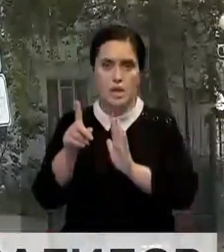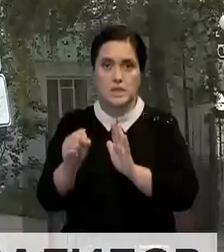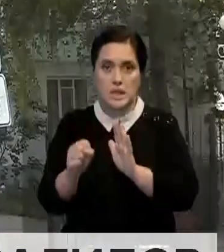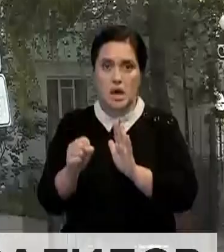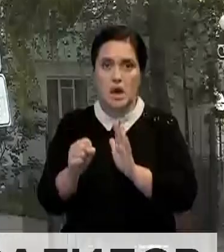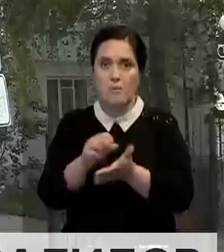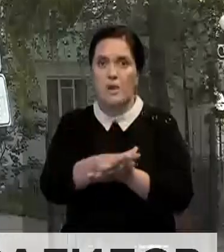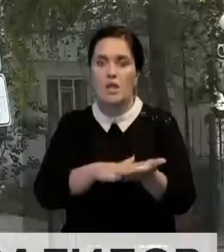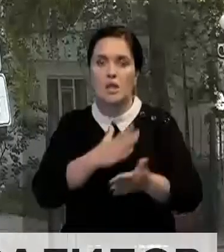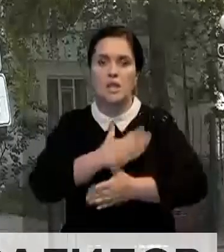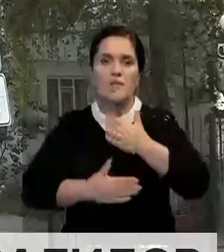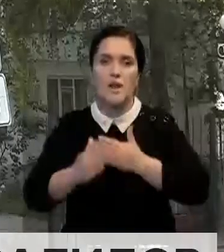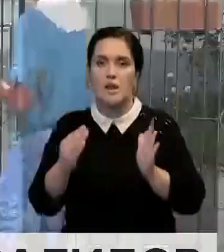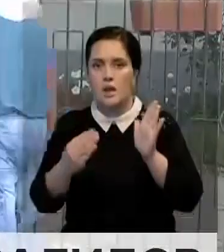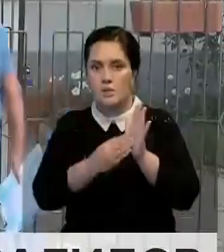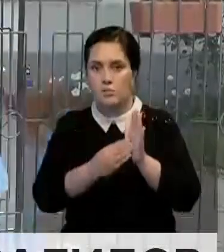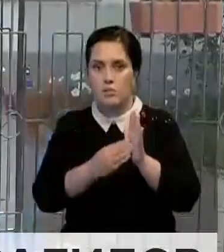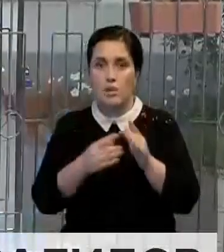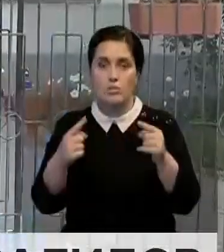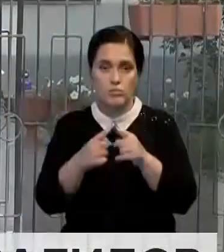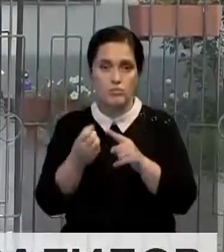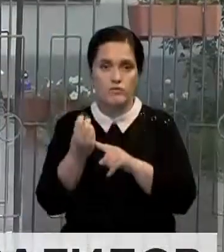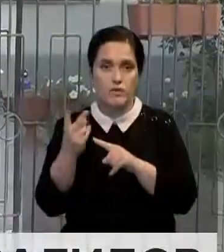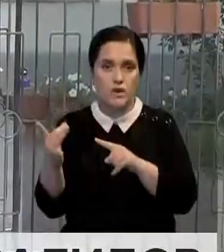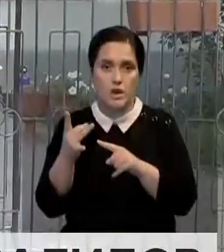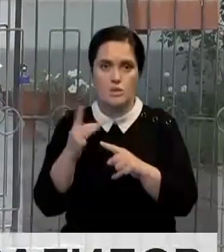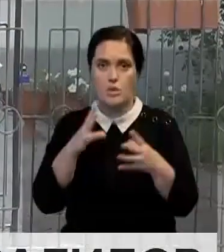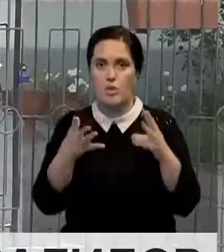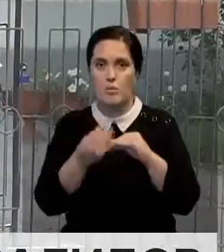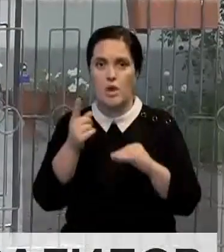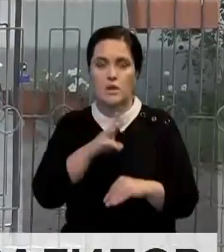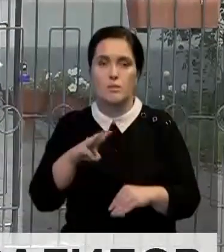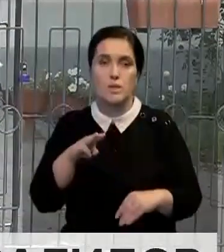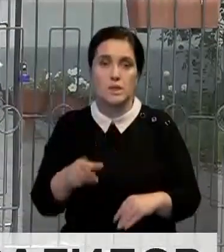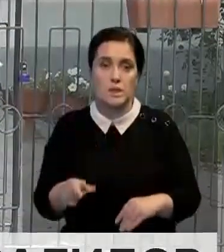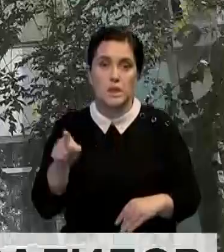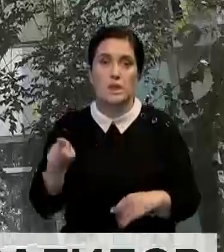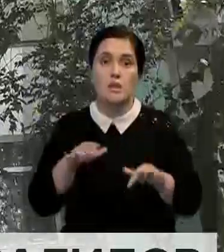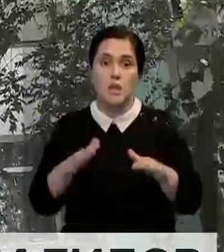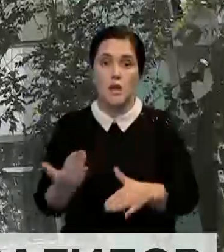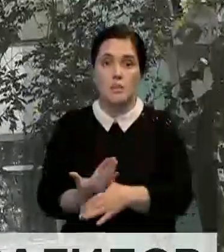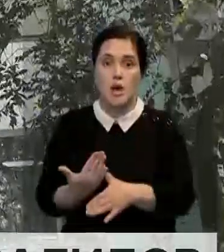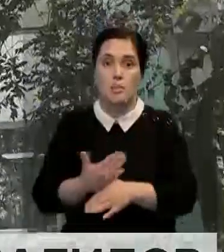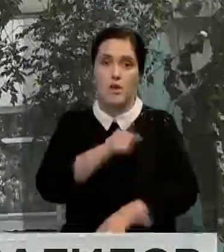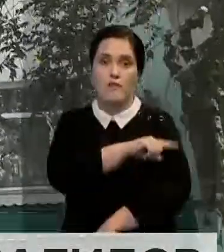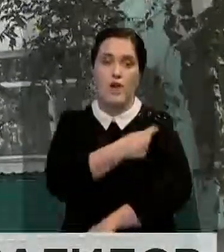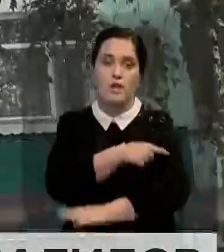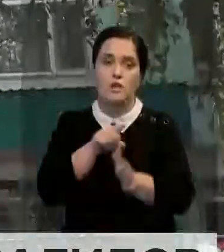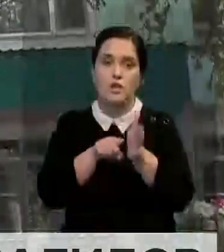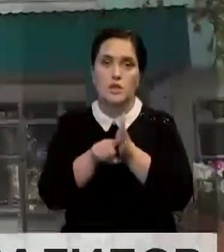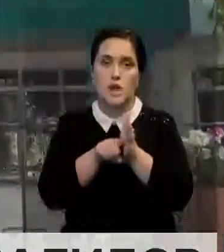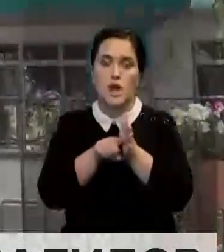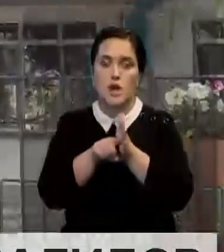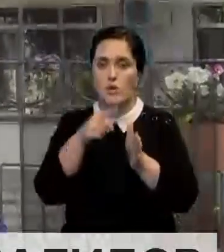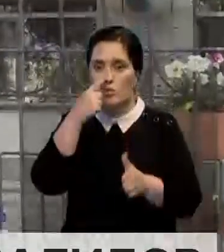продление инвалидности. Подтвердились 12 эпизодов на общую сумму в 1 000 000 тенге. В этом деле ей помогала врач-невролог городской поликлиники